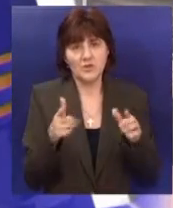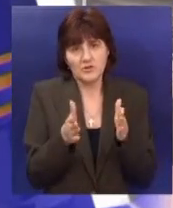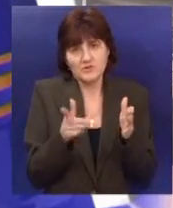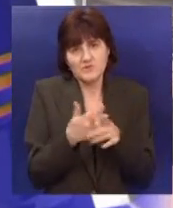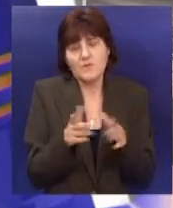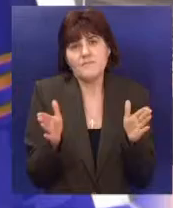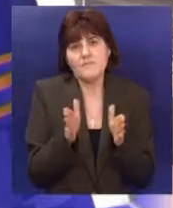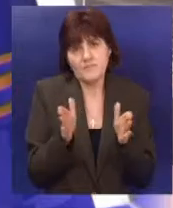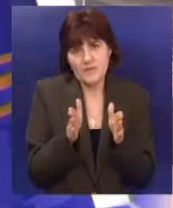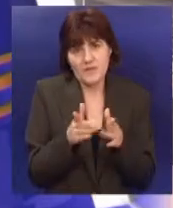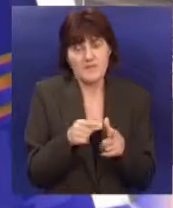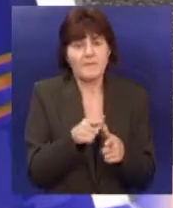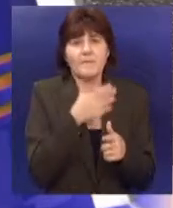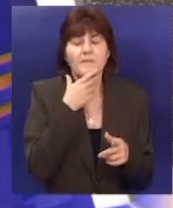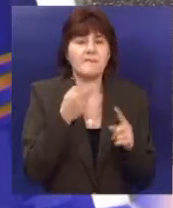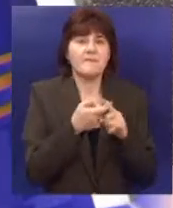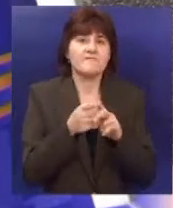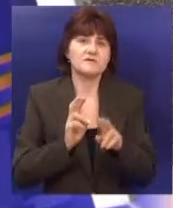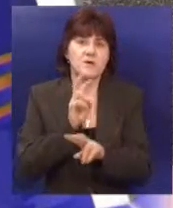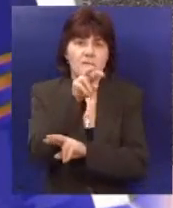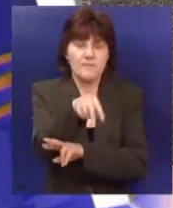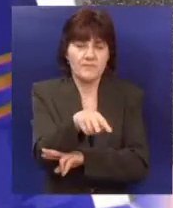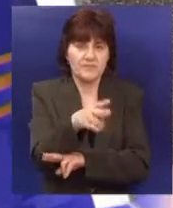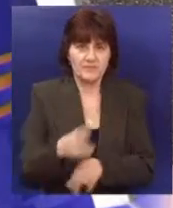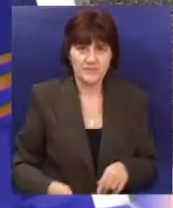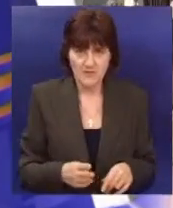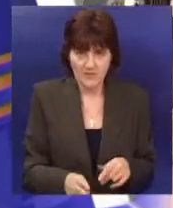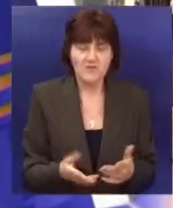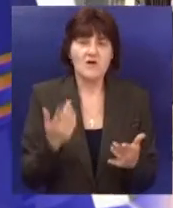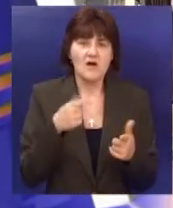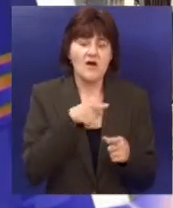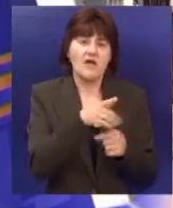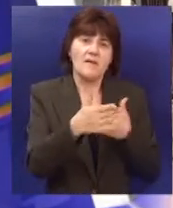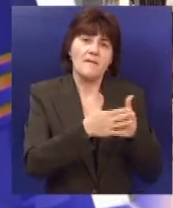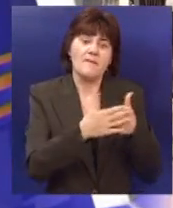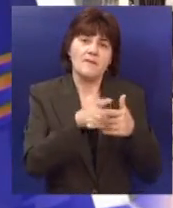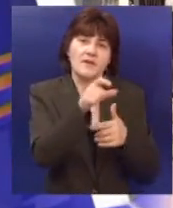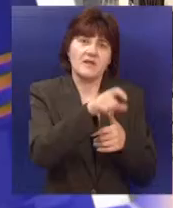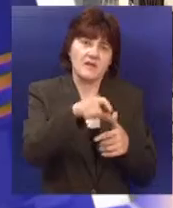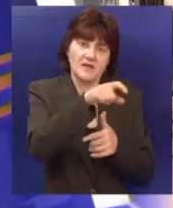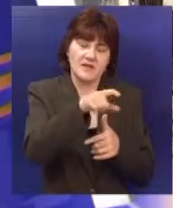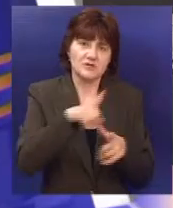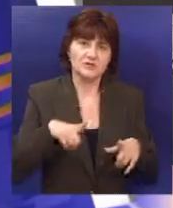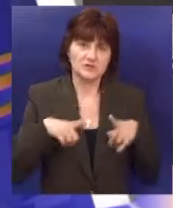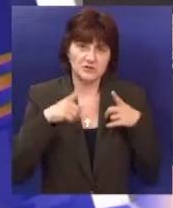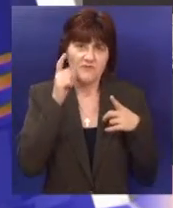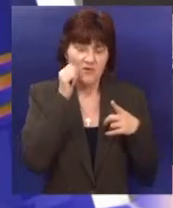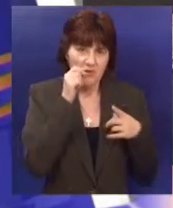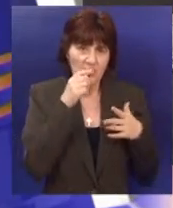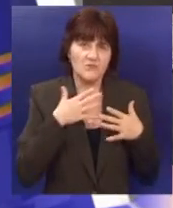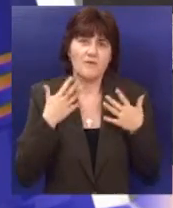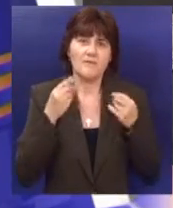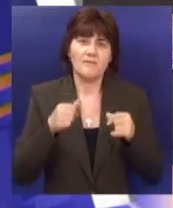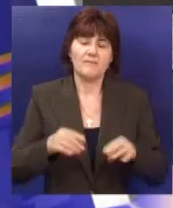Iako ulica ne predstavlja vezu između Majšanskog puta i drugih ulica, asfalt je postavljen isključivo zbog stanovnika koji su godinama živeći